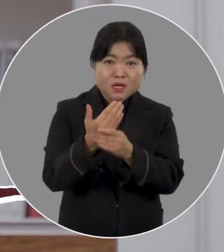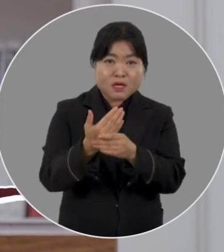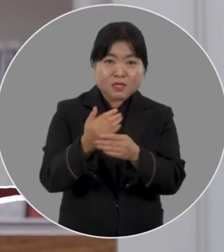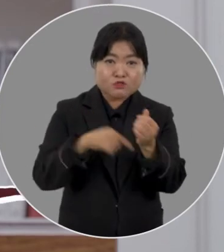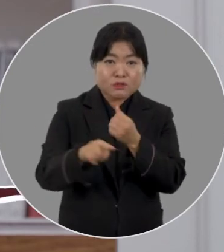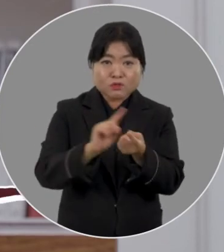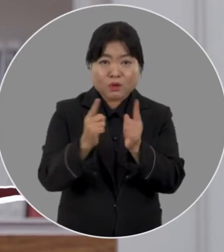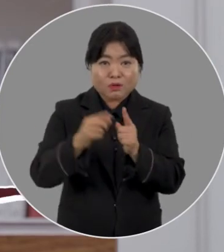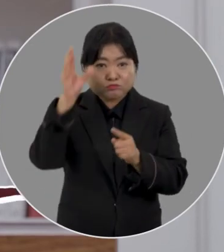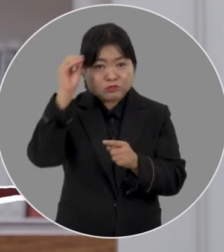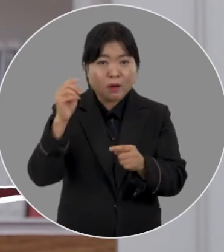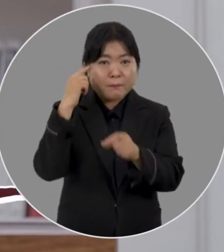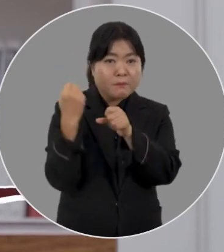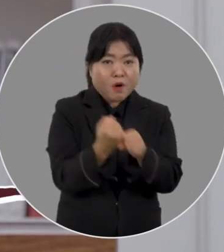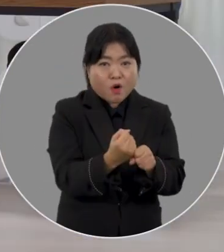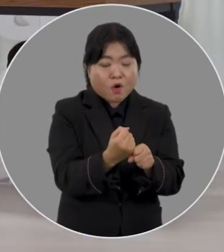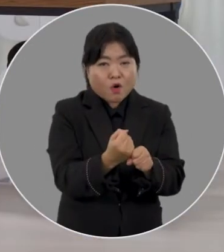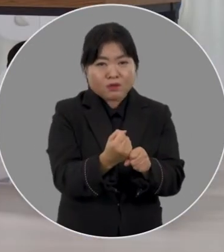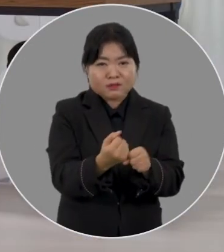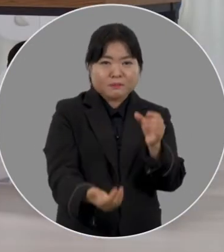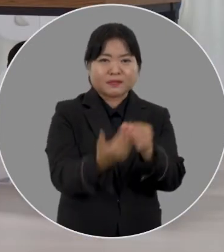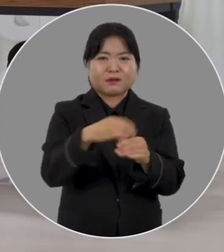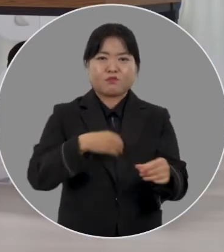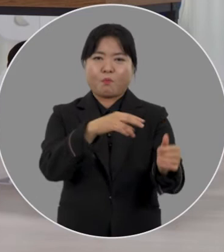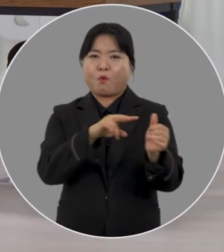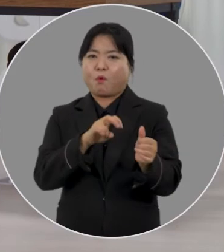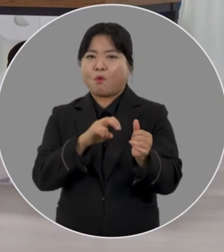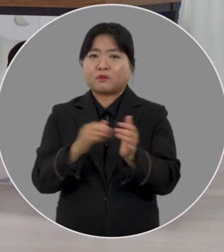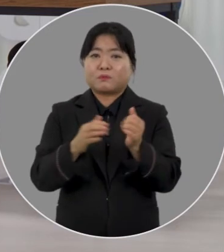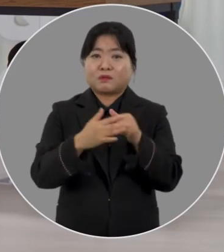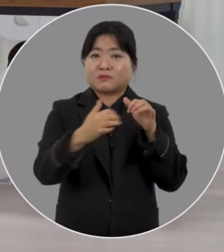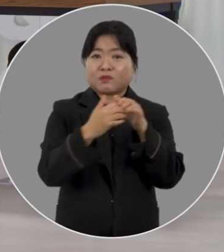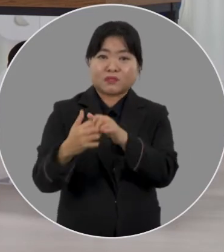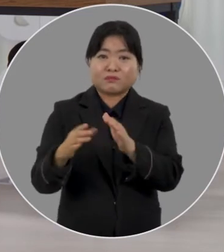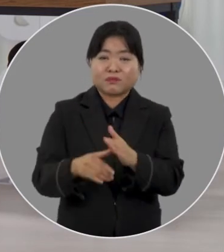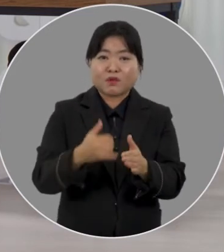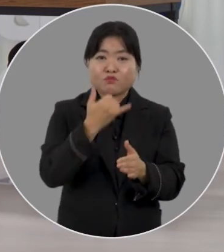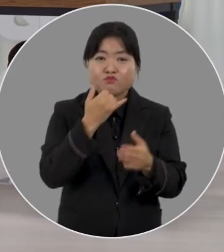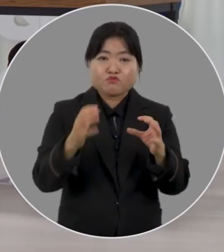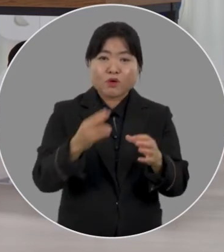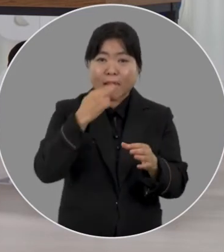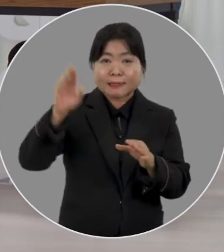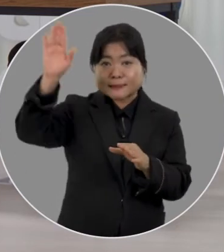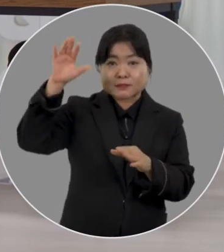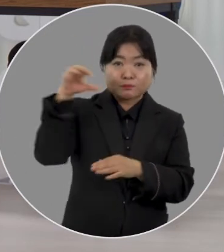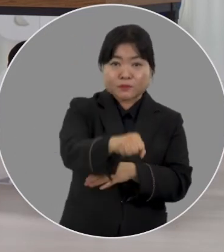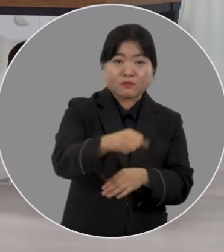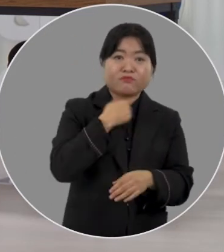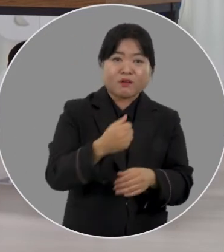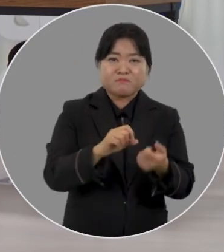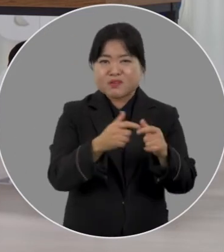무지와 편견, 거기에서 발생한 혐오, 그리고 또 전쟁 과정에서 독일 나치 점령군들이